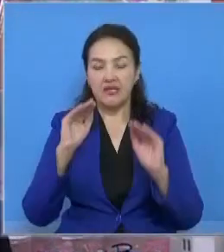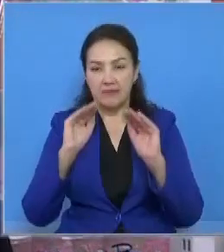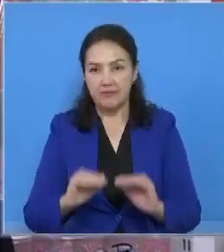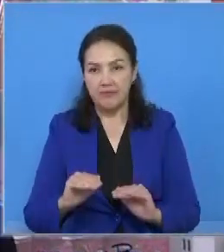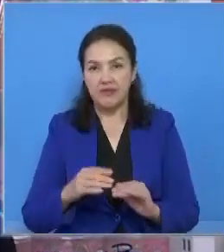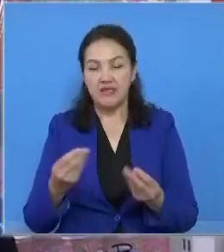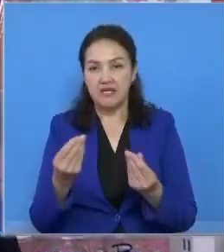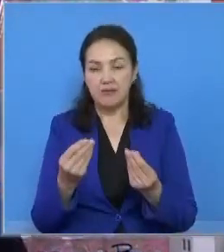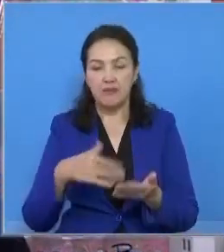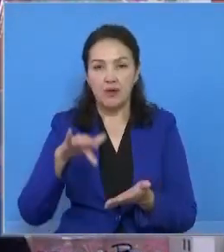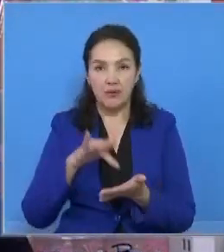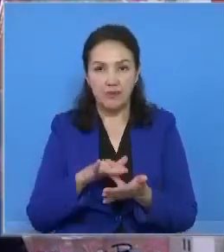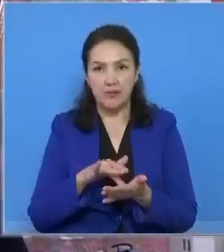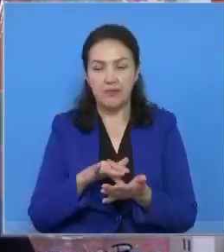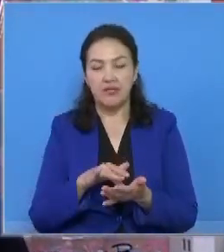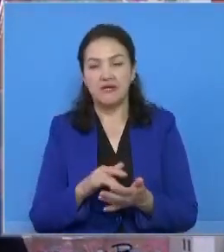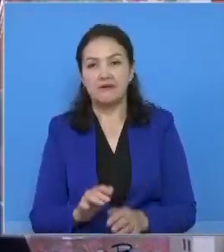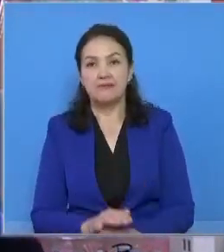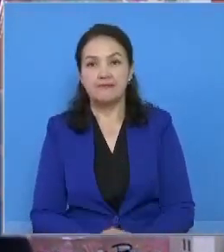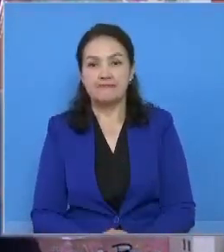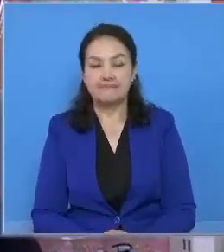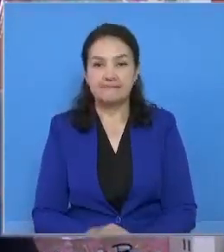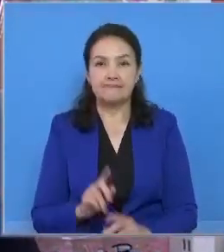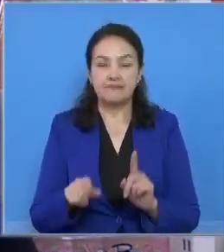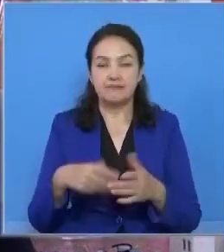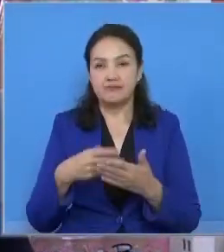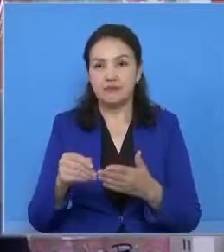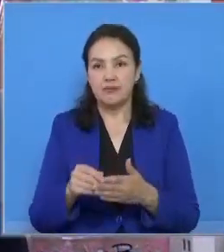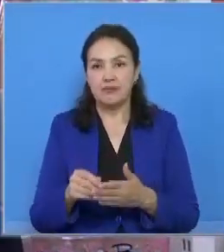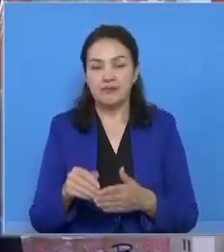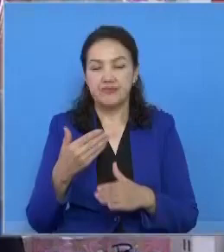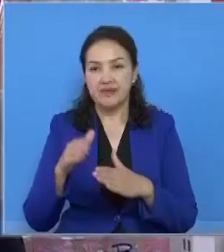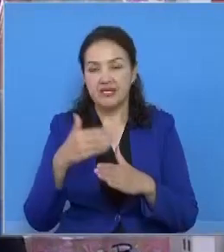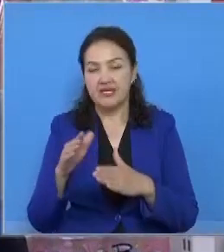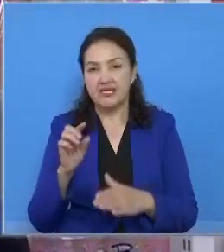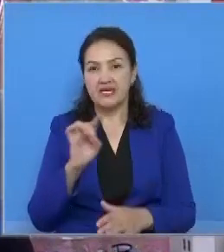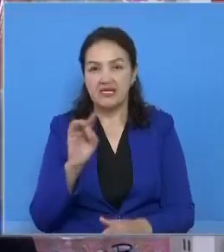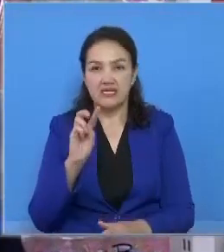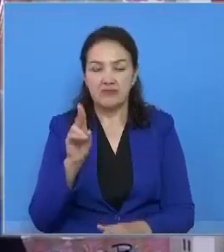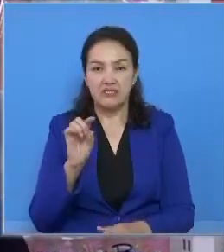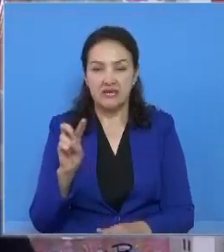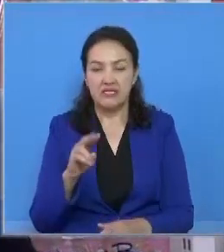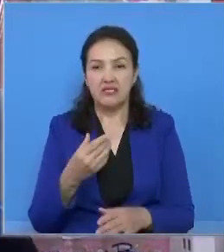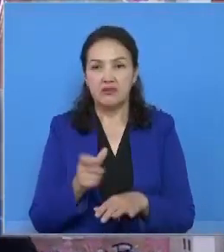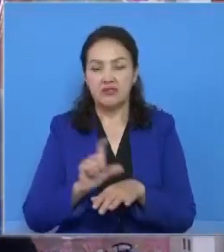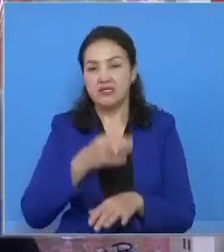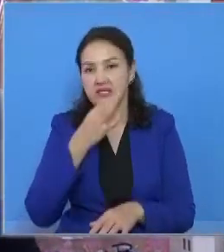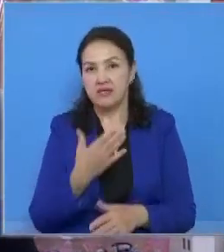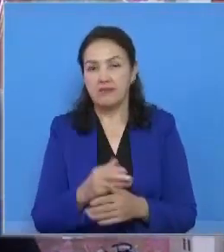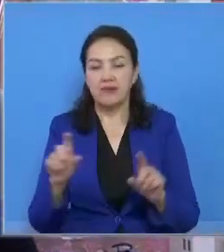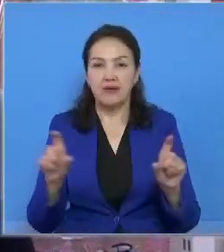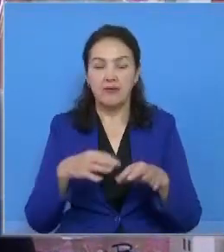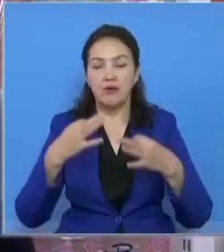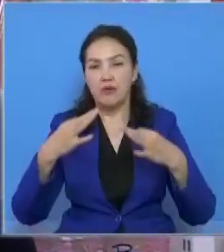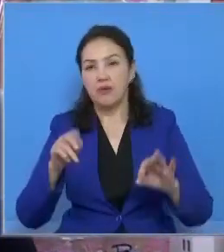по городу. Вот. Также иногда покупаем на Каспи Ред, например. Вот, мне очень-очень нравится. И здесь магазин